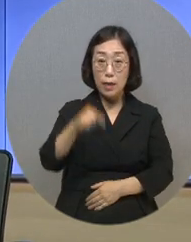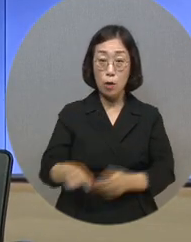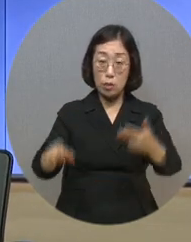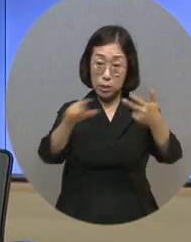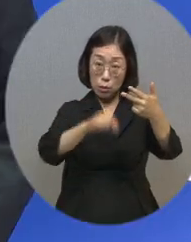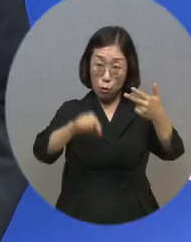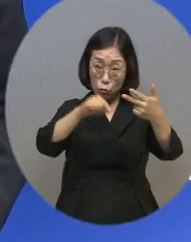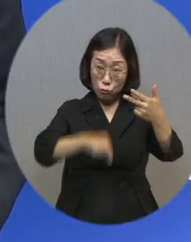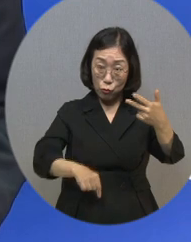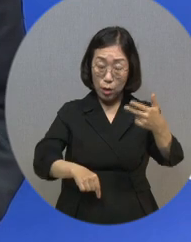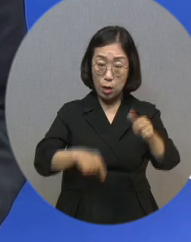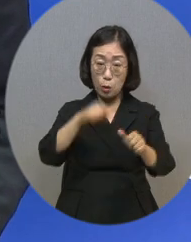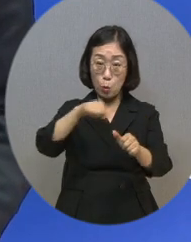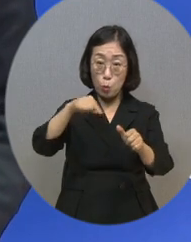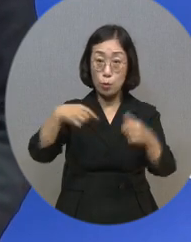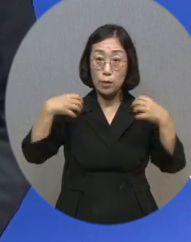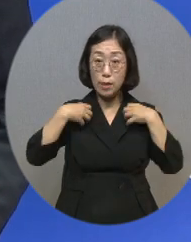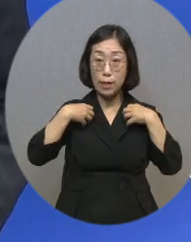중 교육부